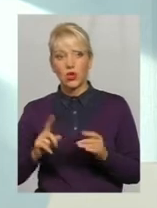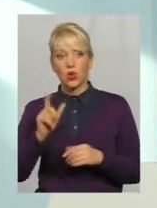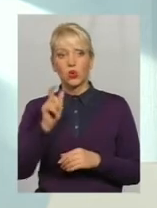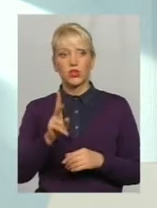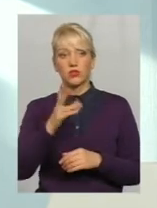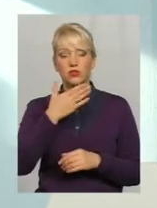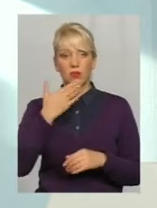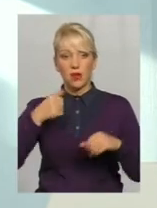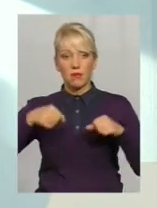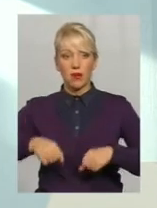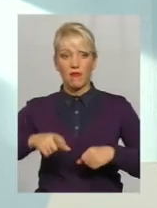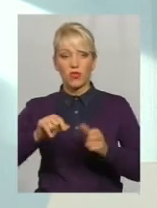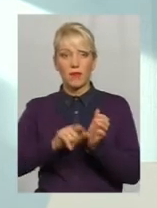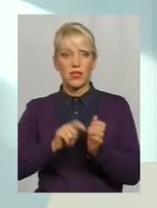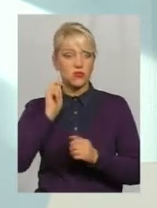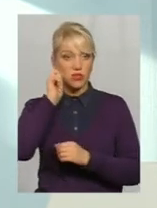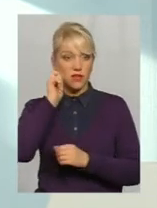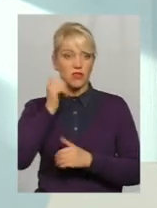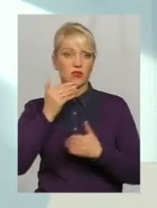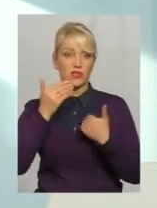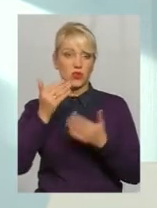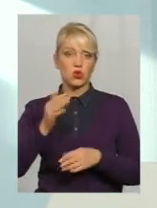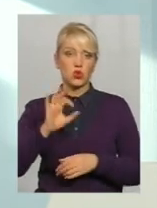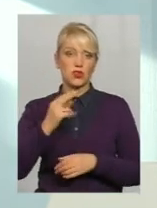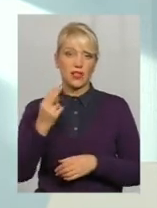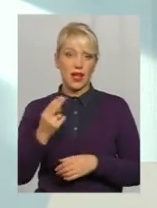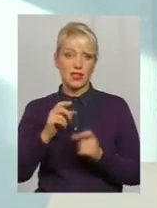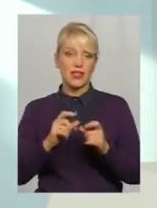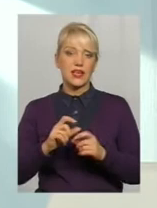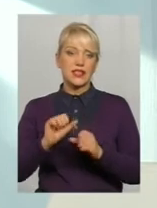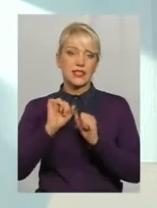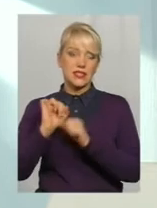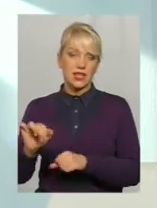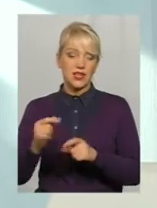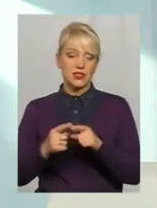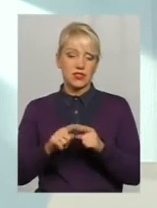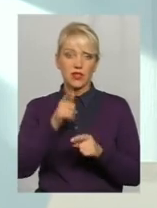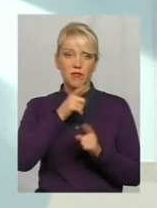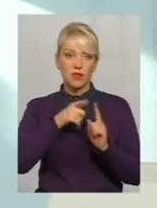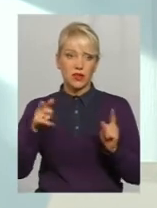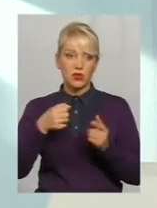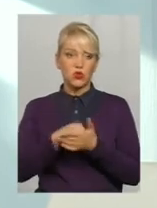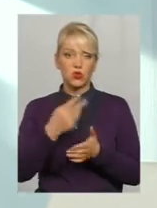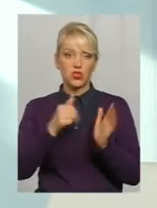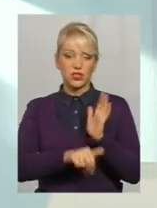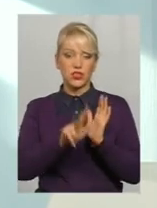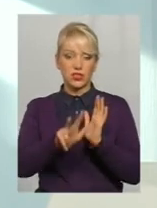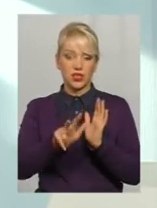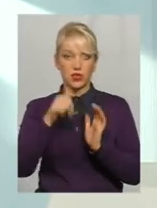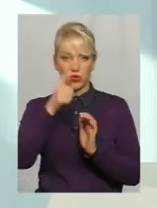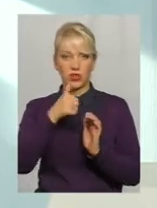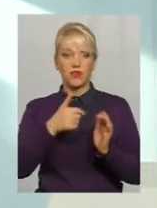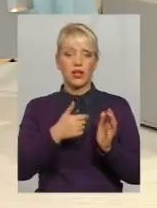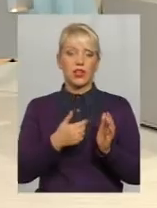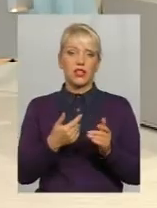не має права на пенсію за віком, вона звертається в органи соціального захисту, і на цей період до 63 років, від 60 до